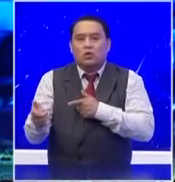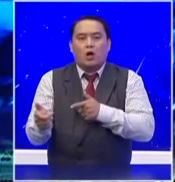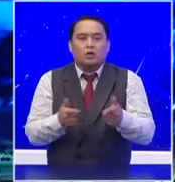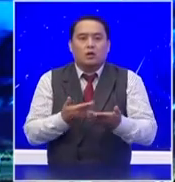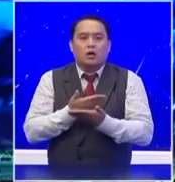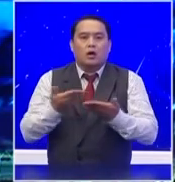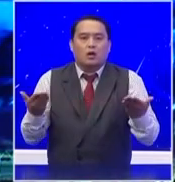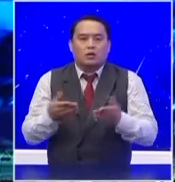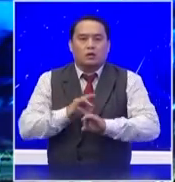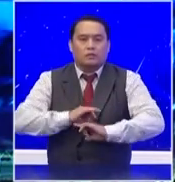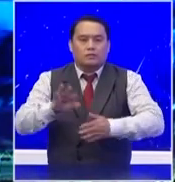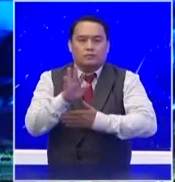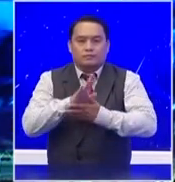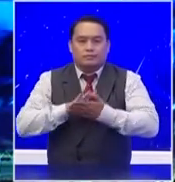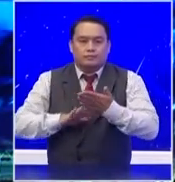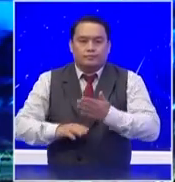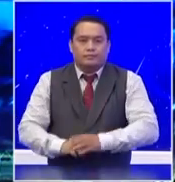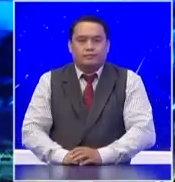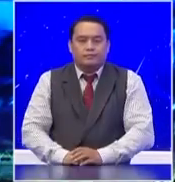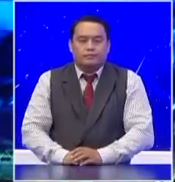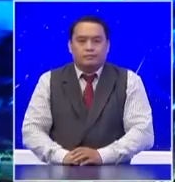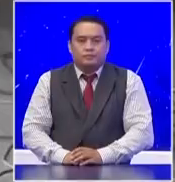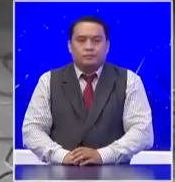қалай? Медет Шумабайдың бейнематериалында.